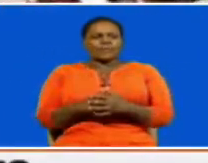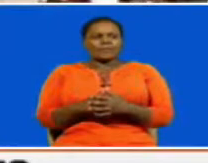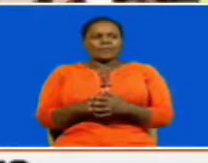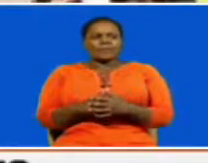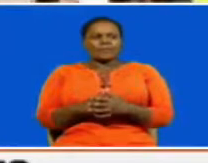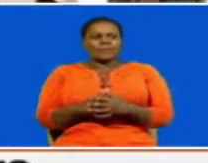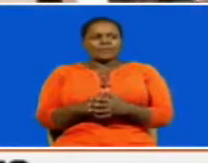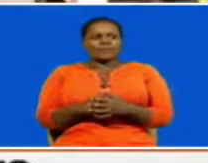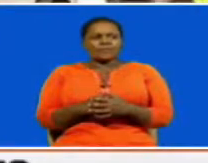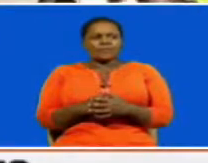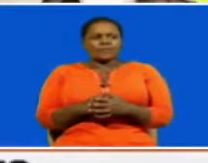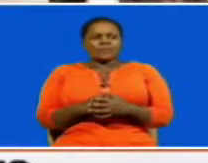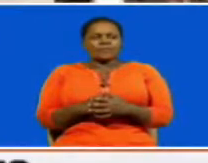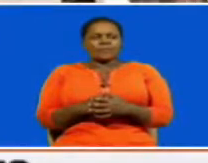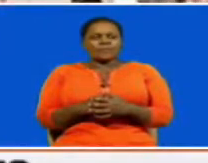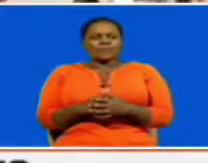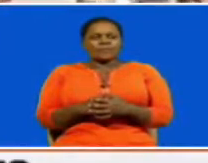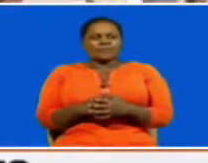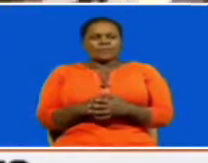people.